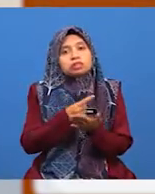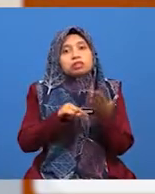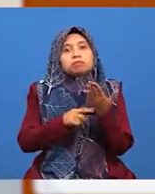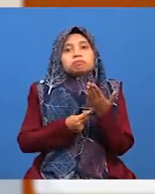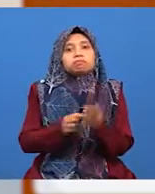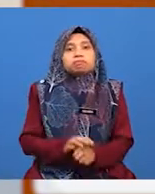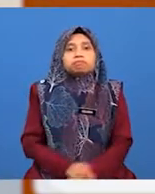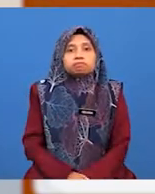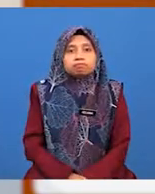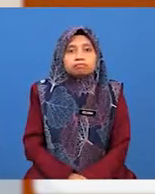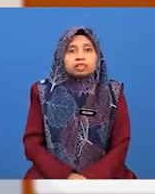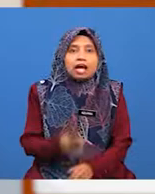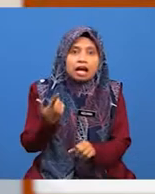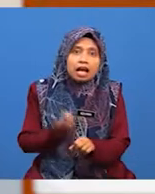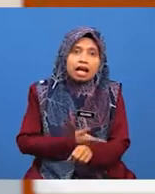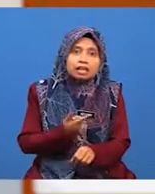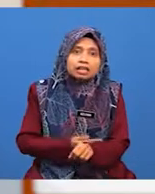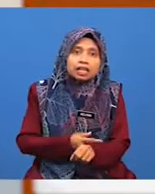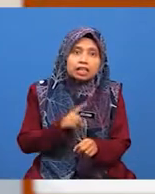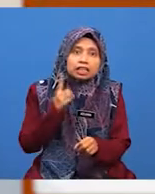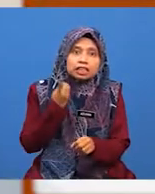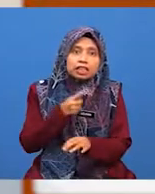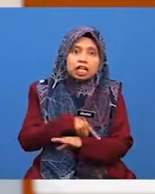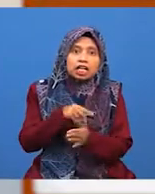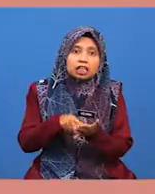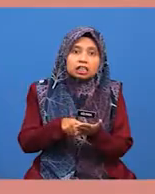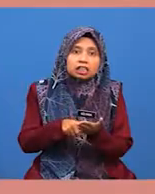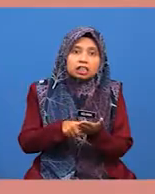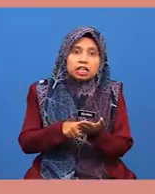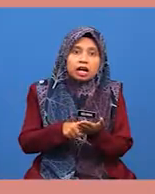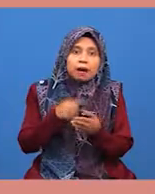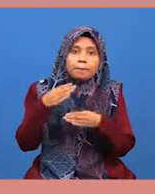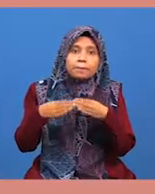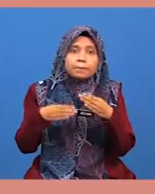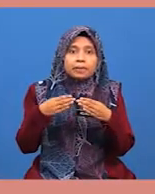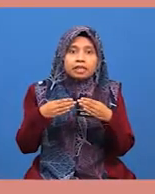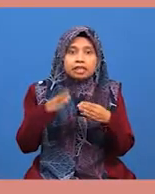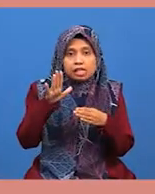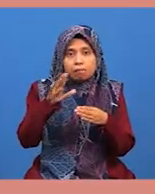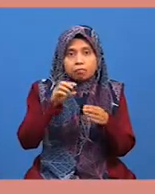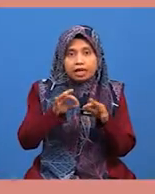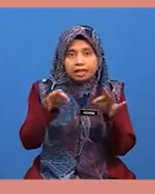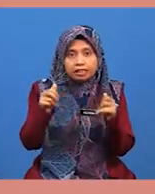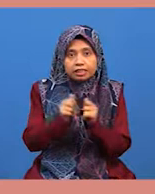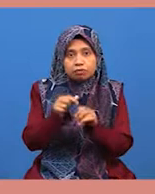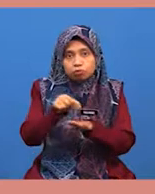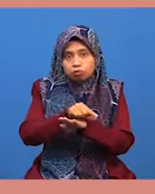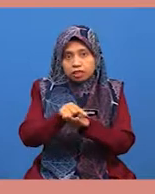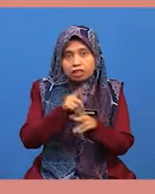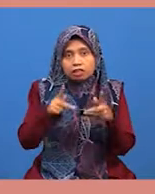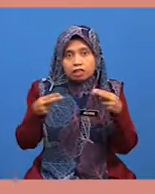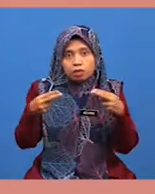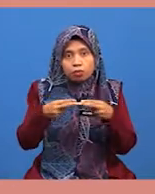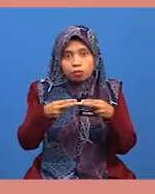mulakan. Latihan kita pada hari ini ialah bina 5 ayat dengan menggunakan